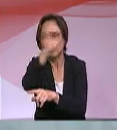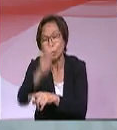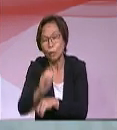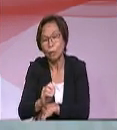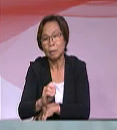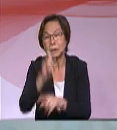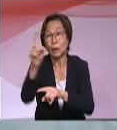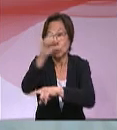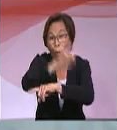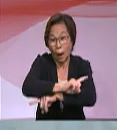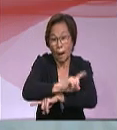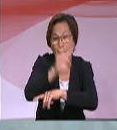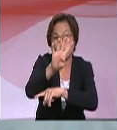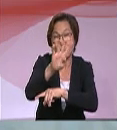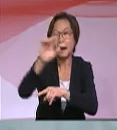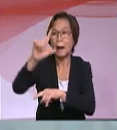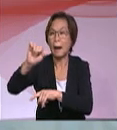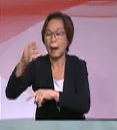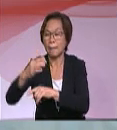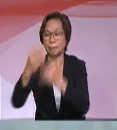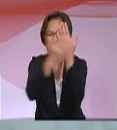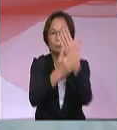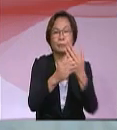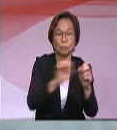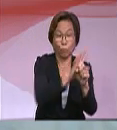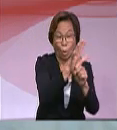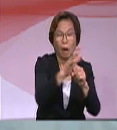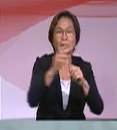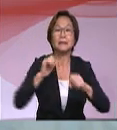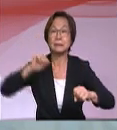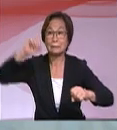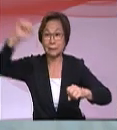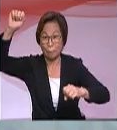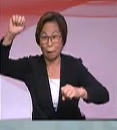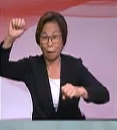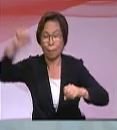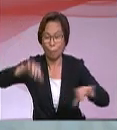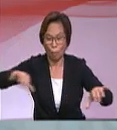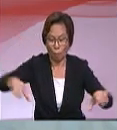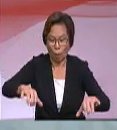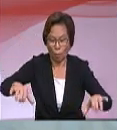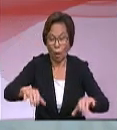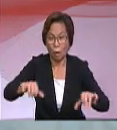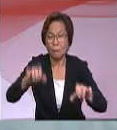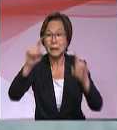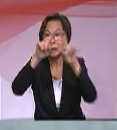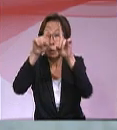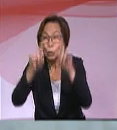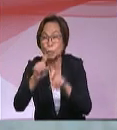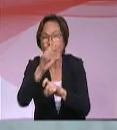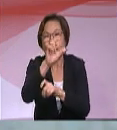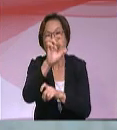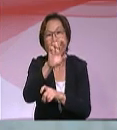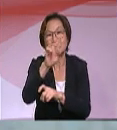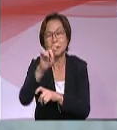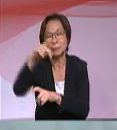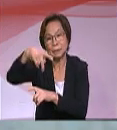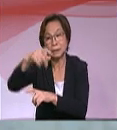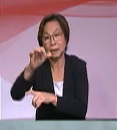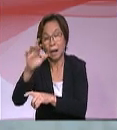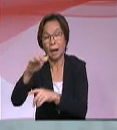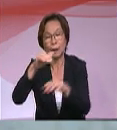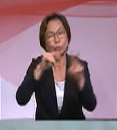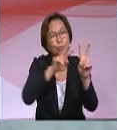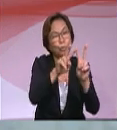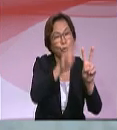kapasiti harian 4 makmal COVID-19 di negeri Sabah yang menjalankan ujian RT-PCR pada 22 Disember